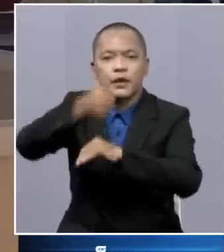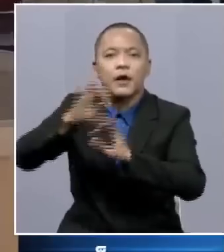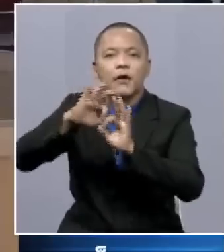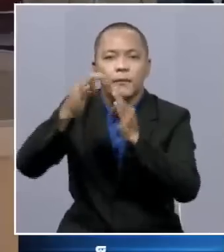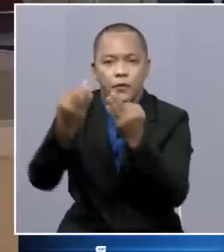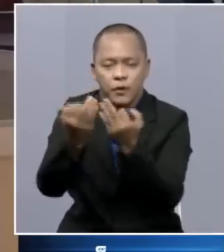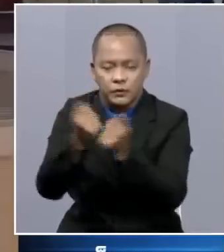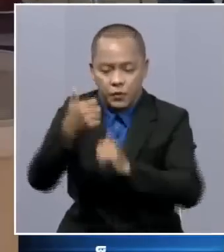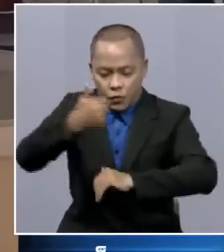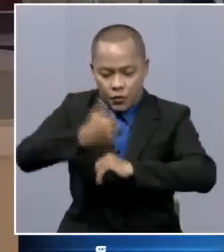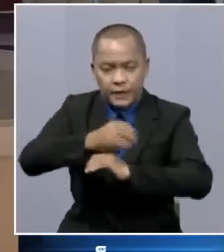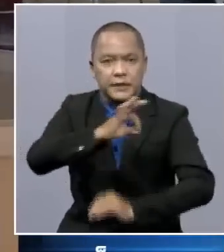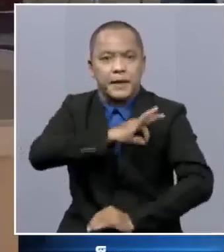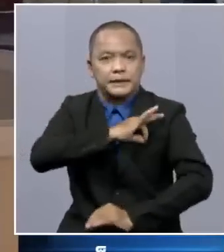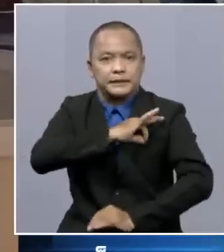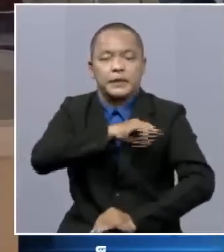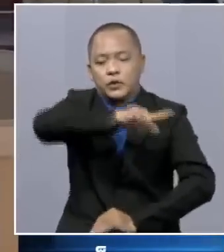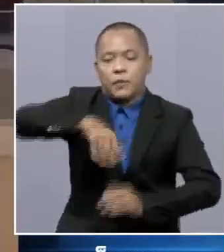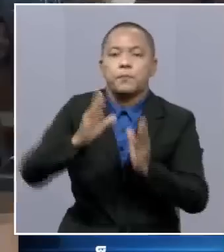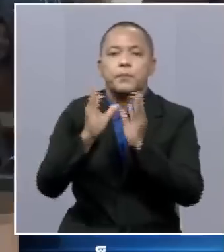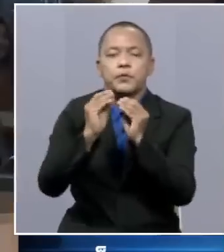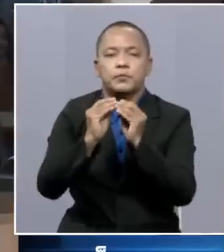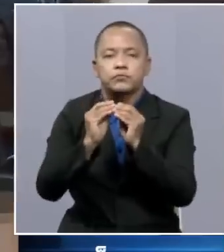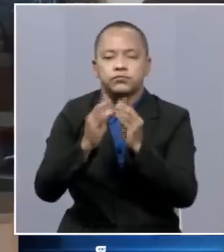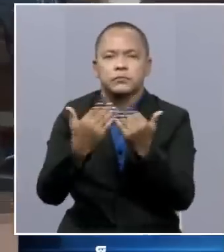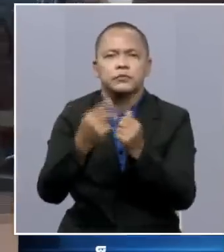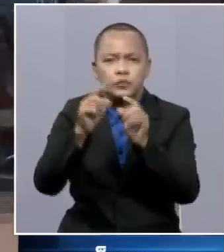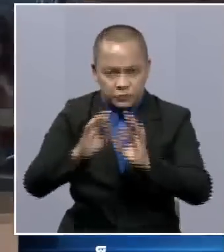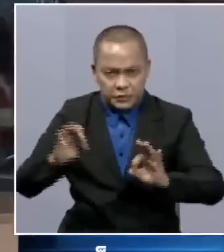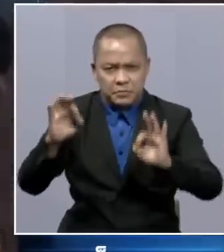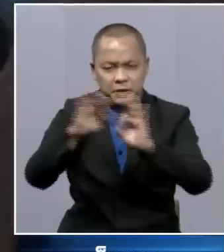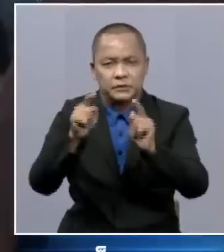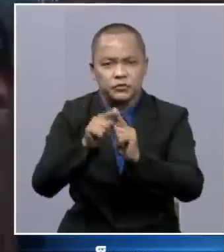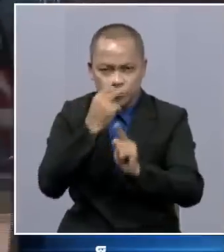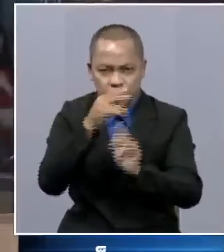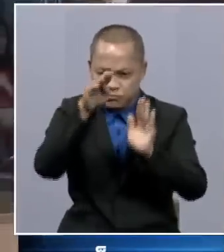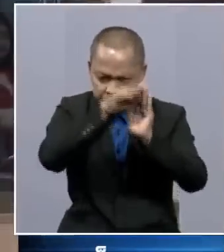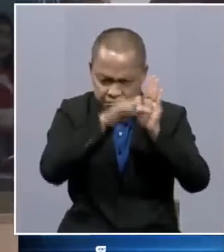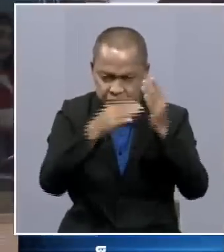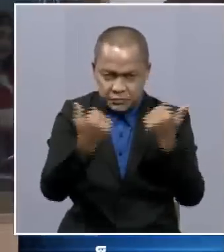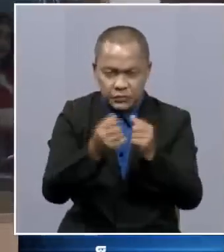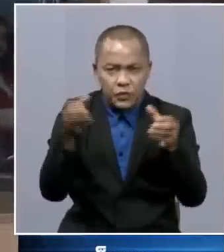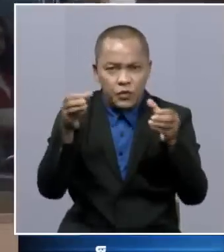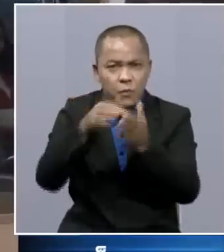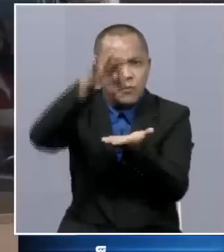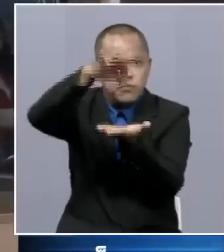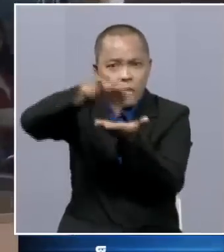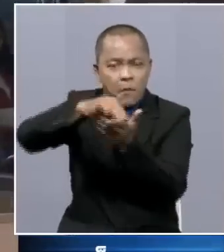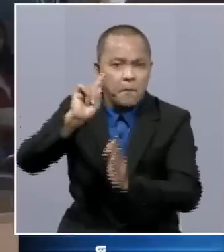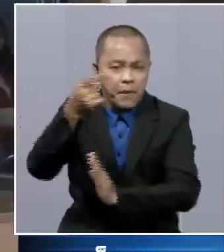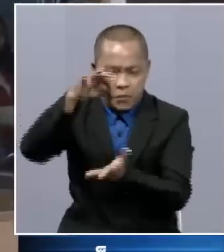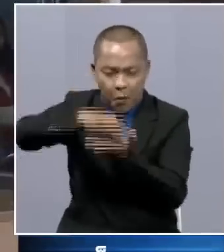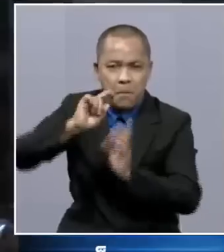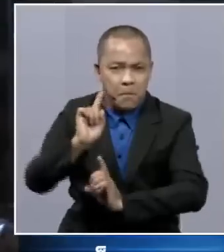ทยแล้วคณะผู้บริหารสมาชิกพรรคนะครับเขาก็ประชุมกันทีนี้ประเด็นนึงที่จับตากันนะครับหมุดหมายใหม่ของเพื่อไ